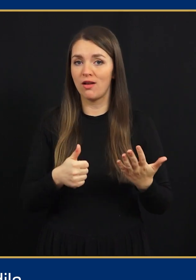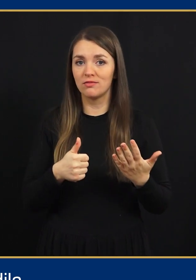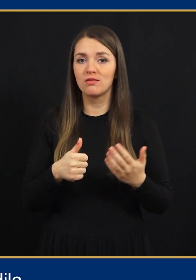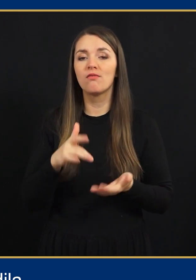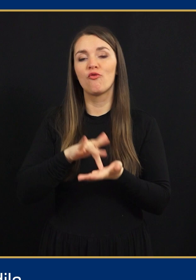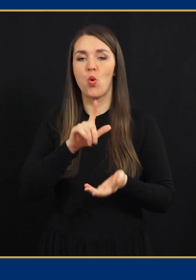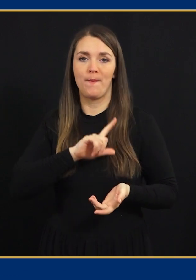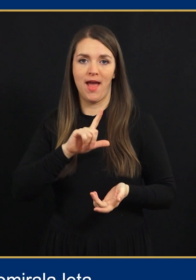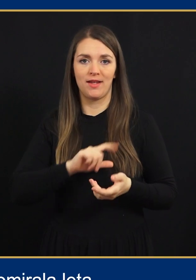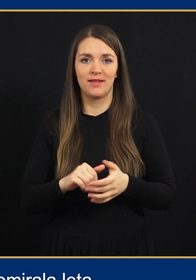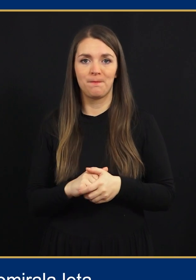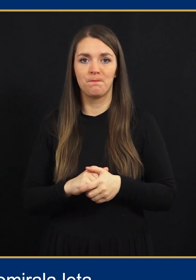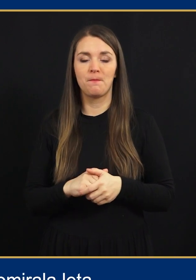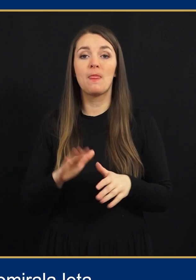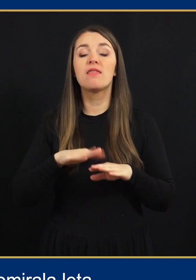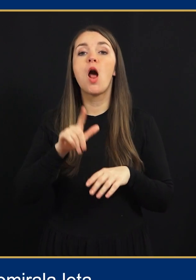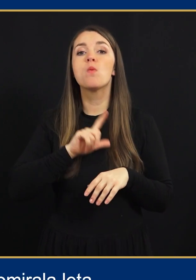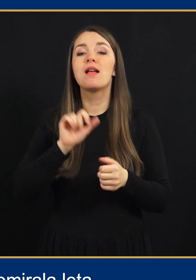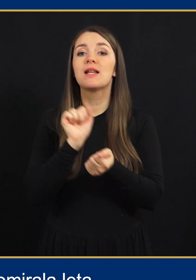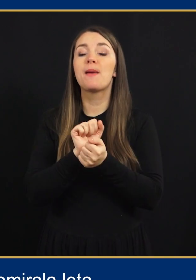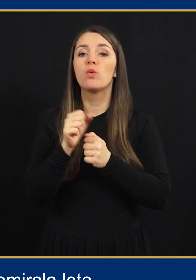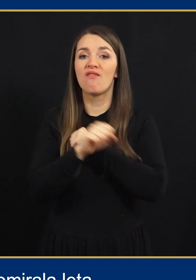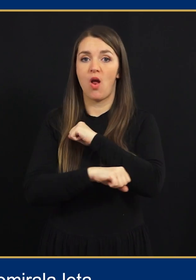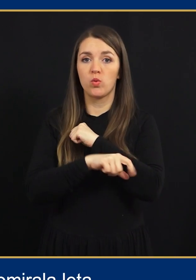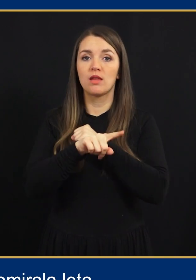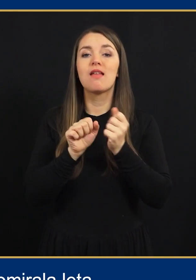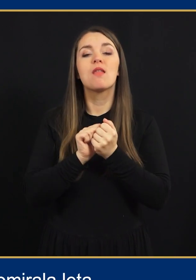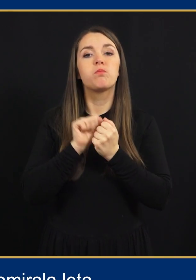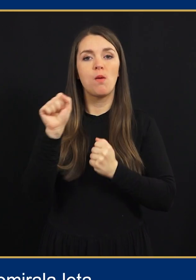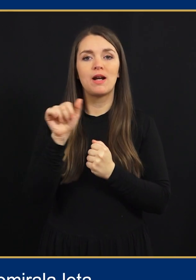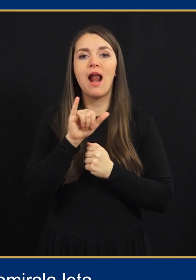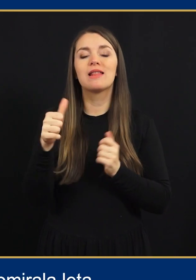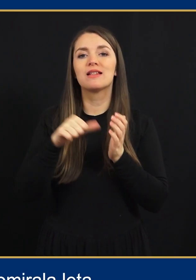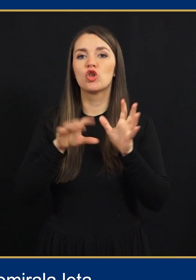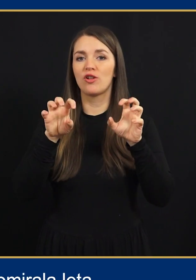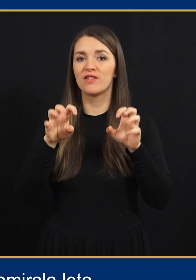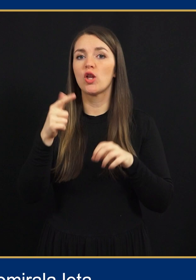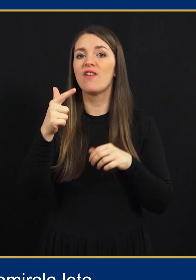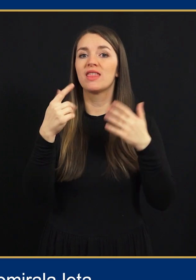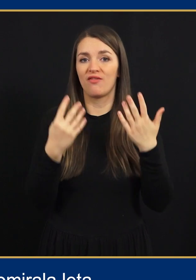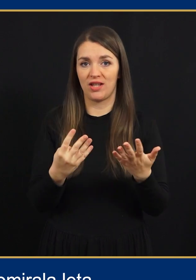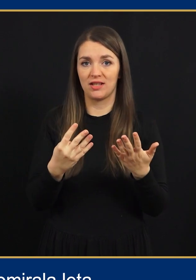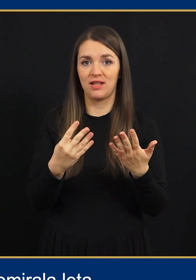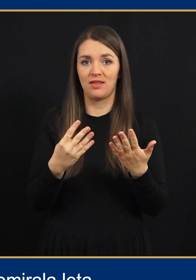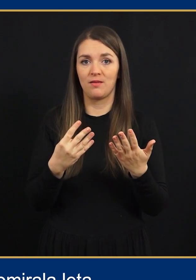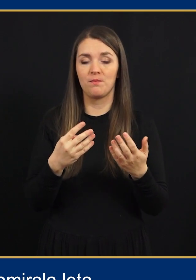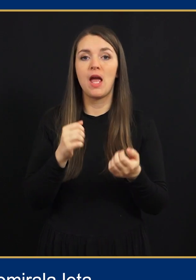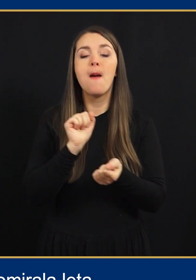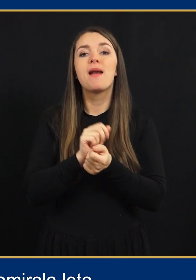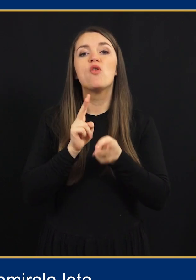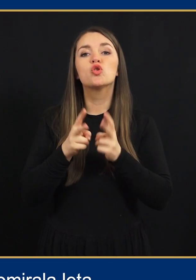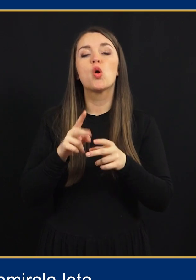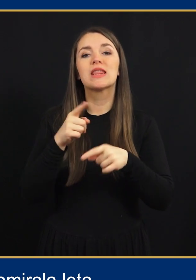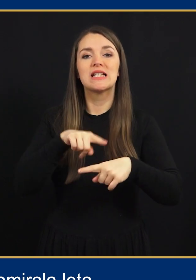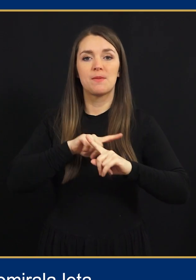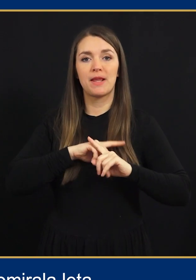v Ljubljani. Na ljubljanski pravni fakulteti je diplomirala leta 1992, pravosodni